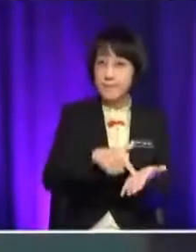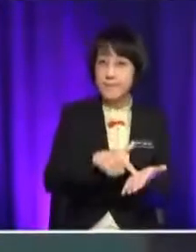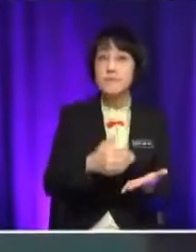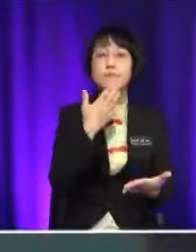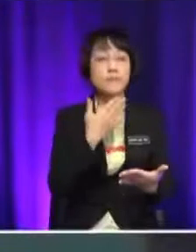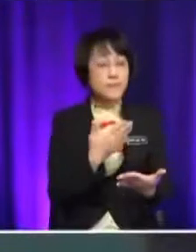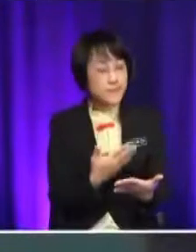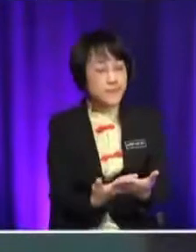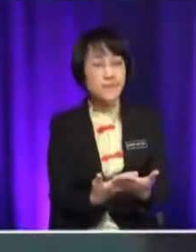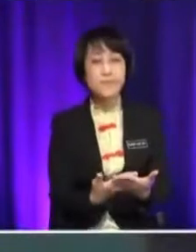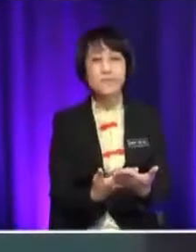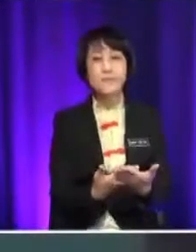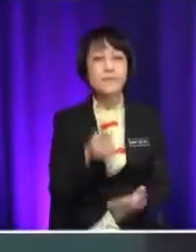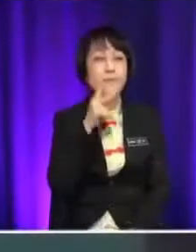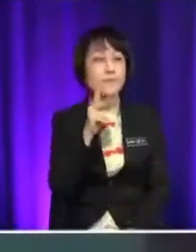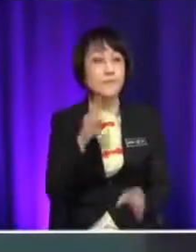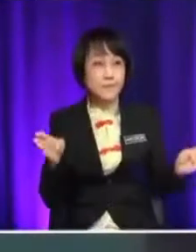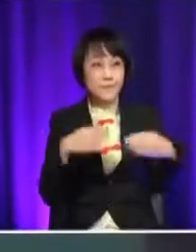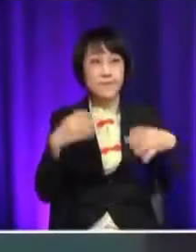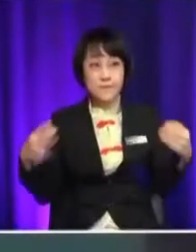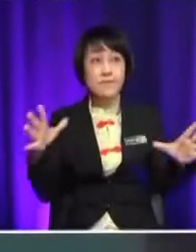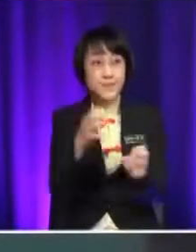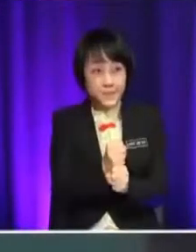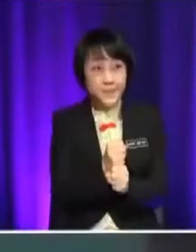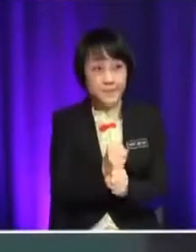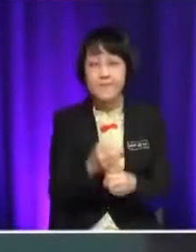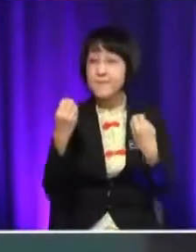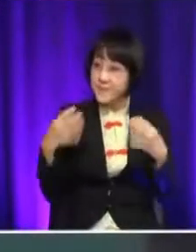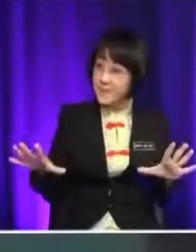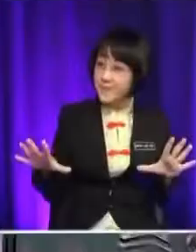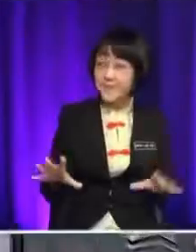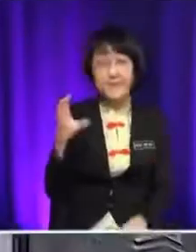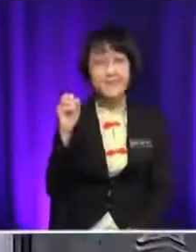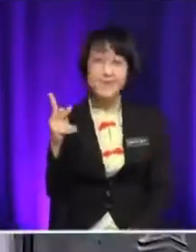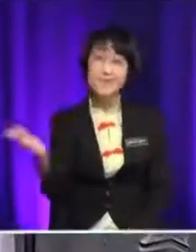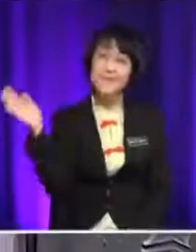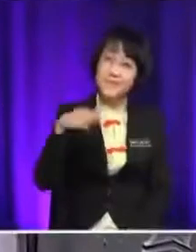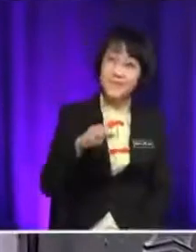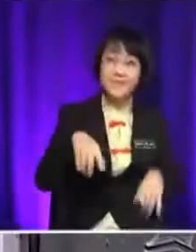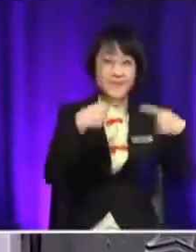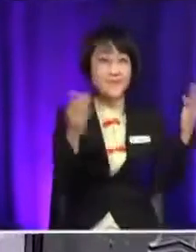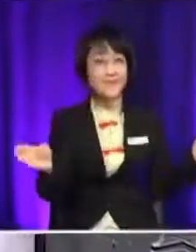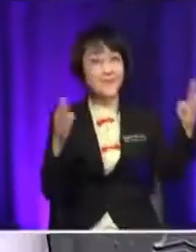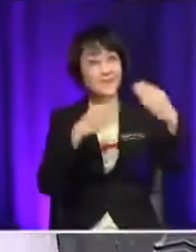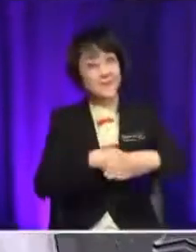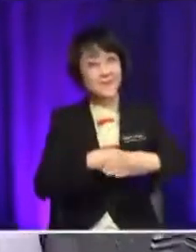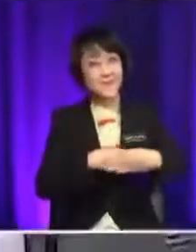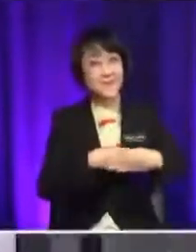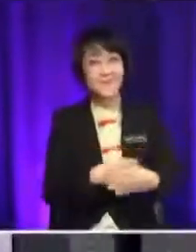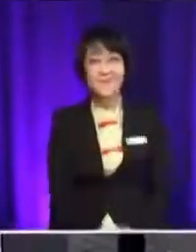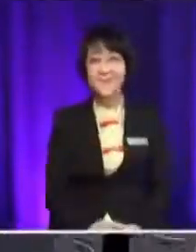kakak. Kakak, kita punya bilik dah dapat ke? Dah? Dah dapat dah? Dah. Okey, jom kita masuk bilik kita kakak. Jom, kita